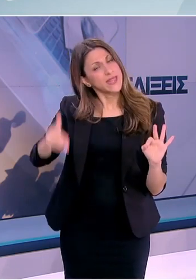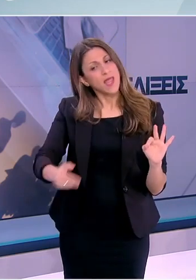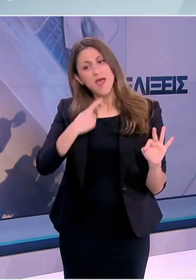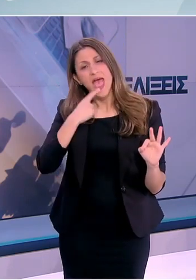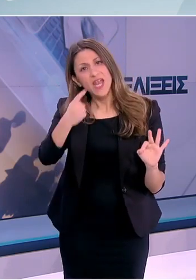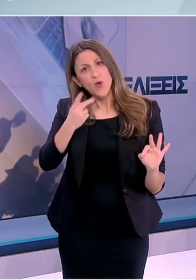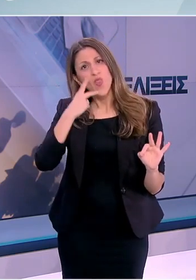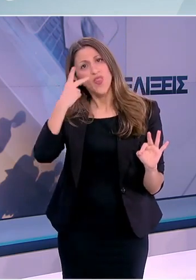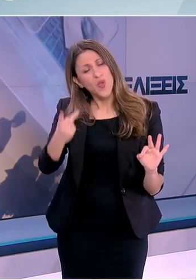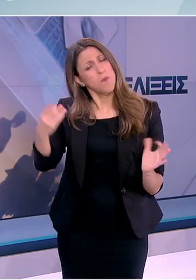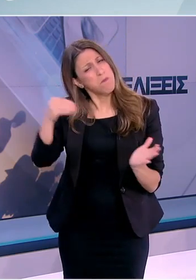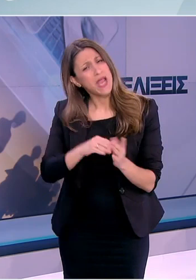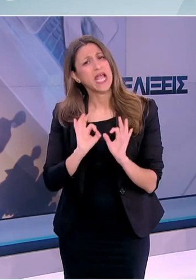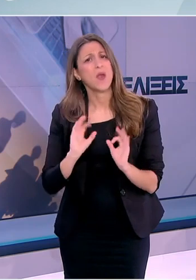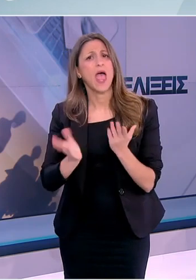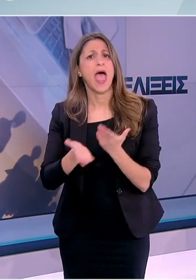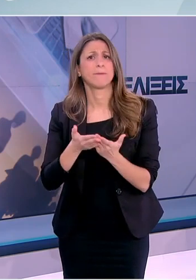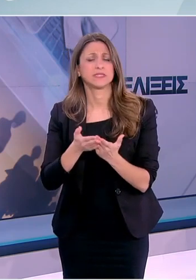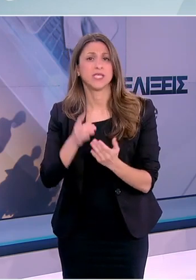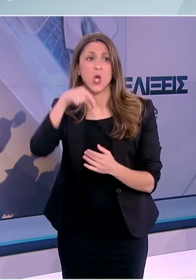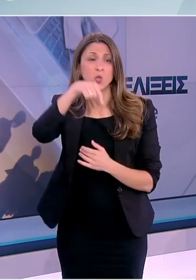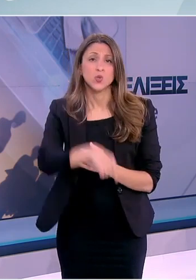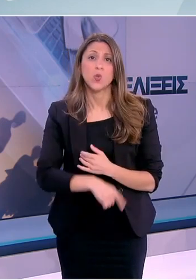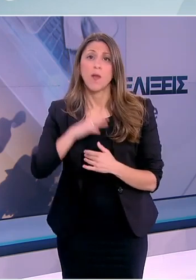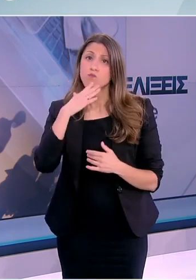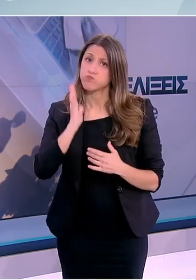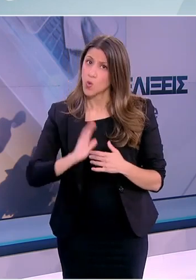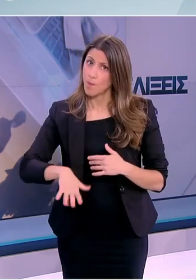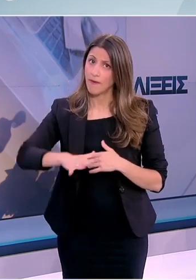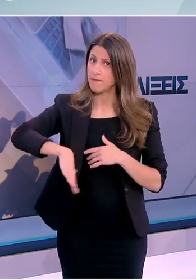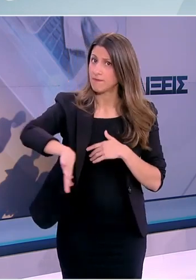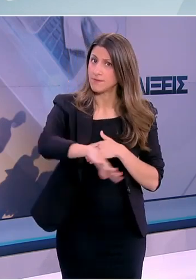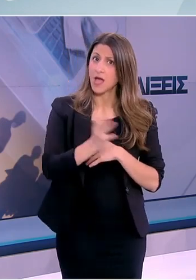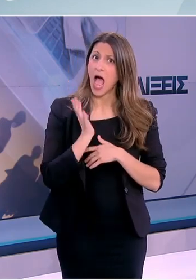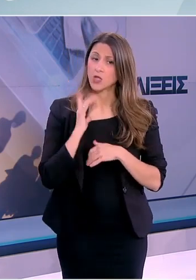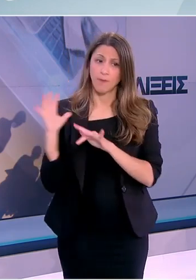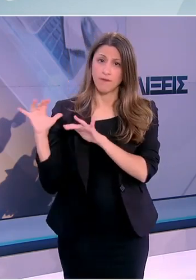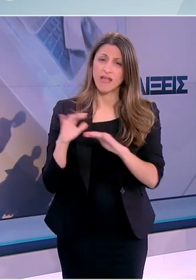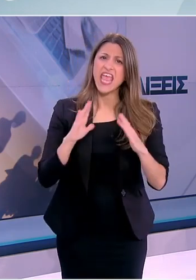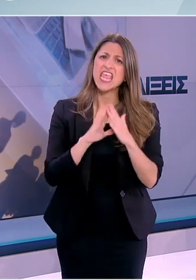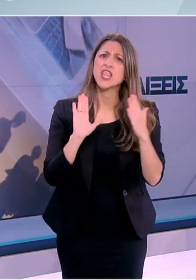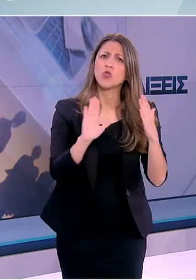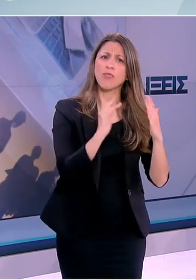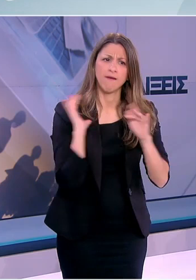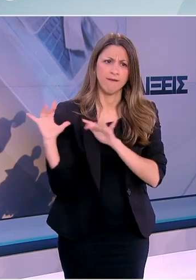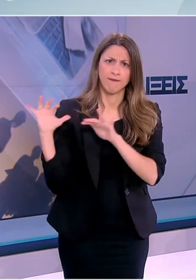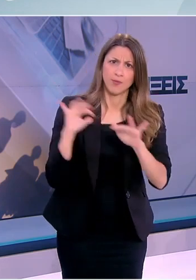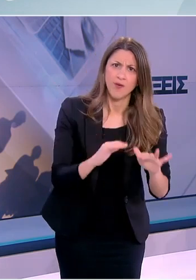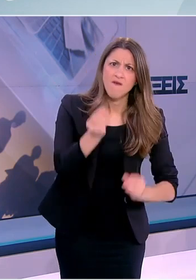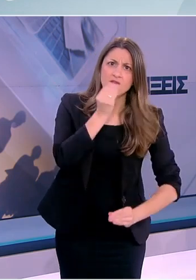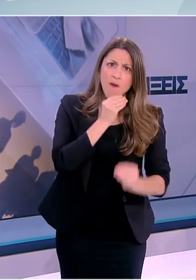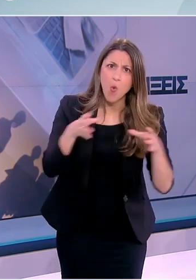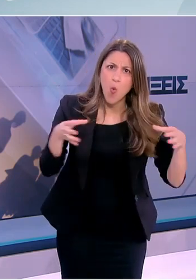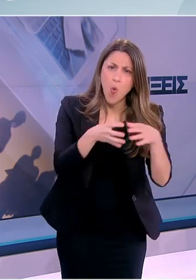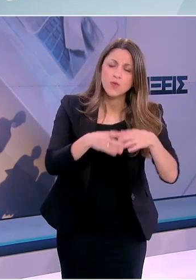στους συγγενείς θα πάμε, ούτε θα μαζευτεί όλη η γειτονιά σε ταράτσες, σε πιλωτές. Είναι εξαιρετικά επικίνδυνο και πρέπει να γίνει αντιληπτό